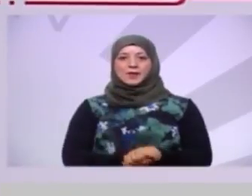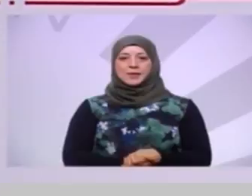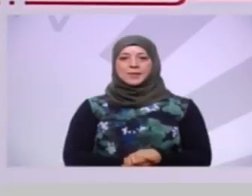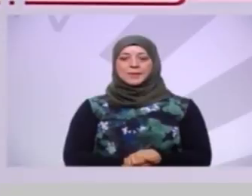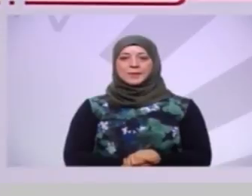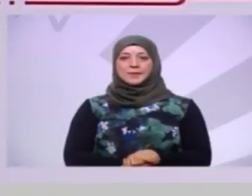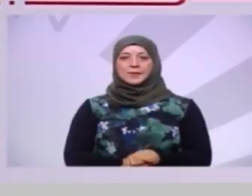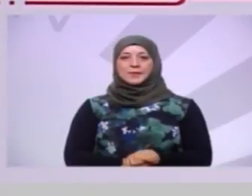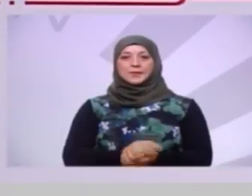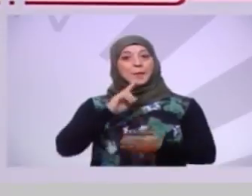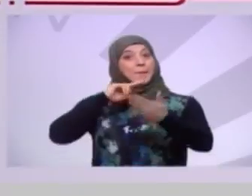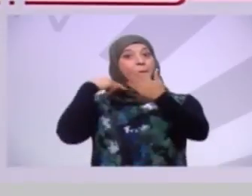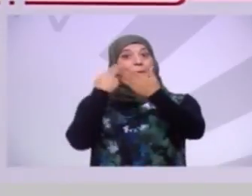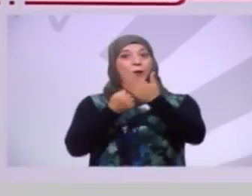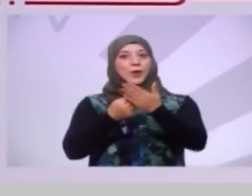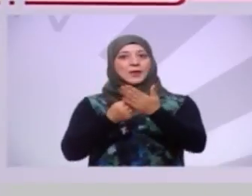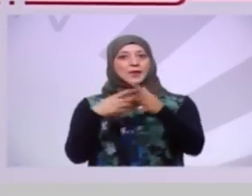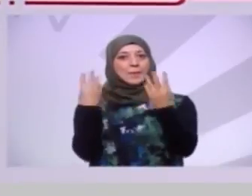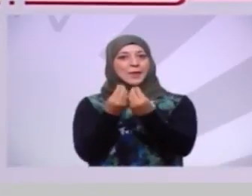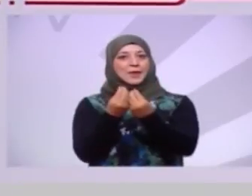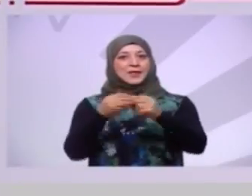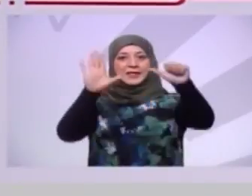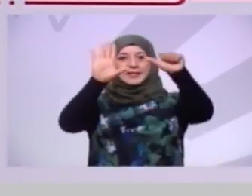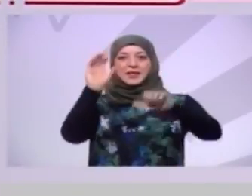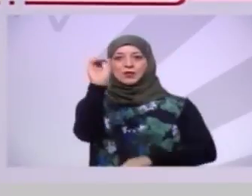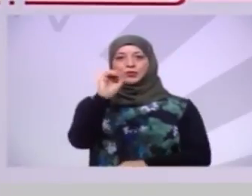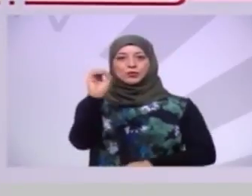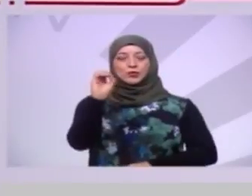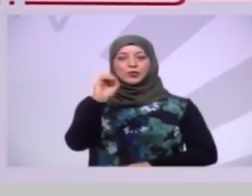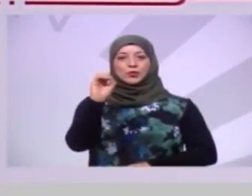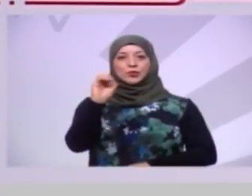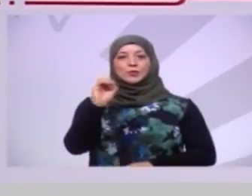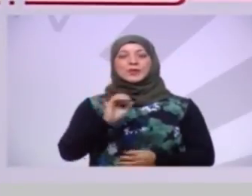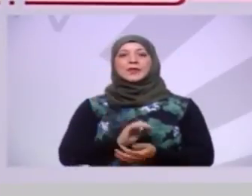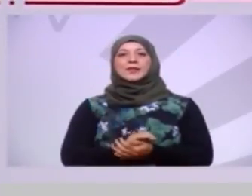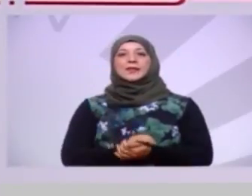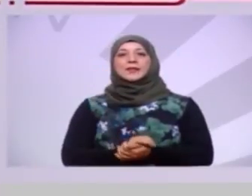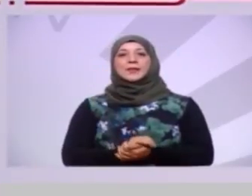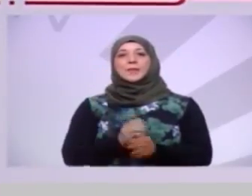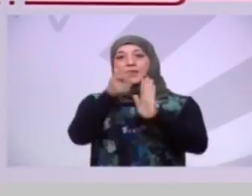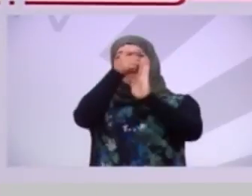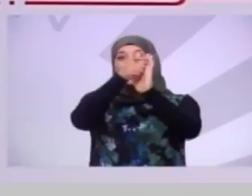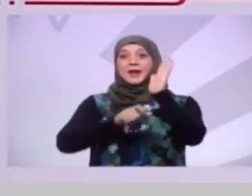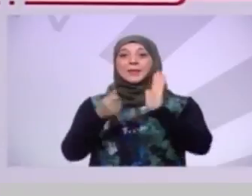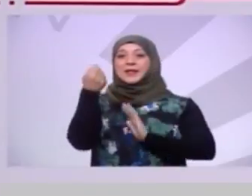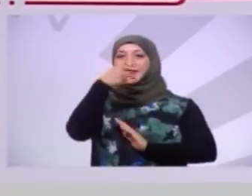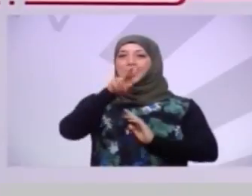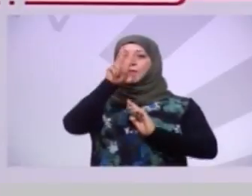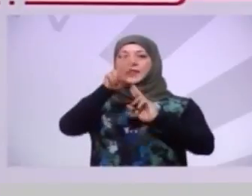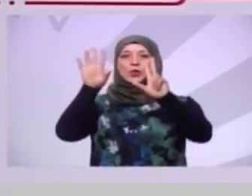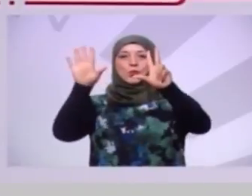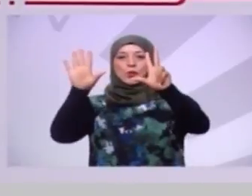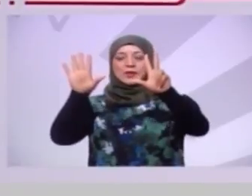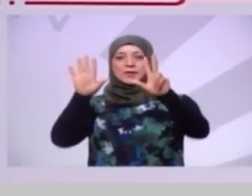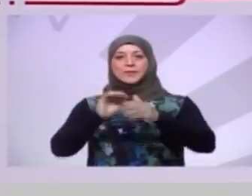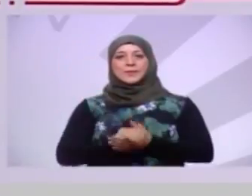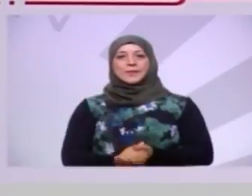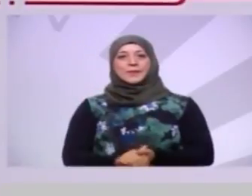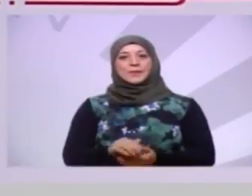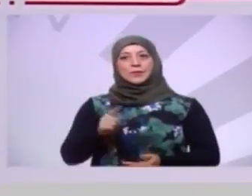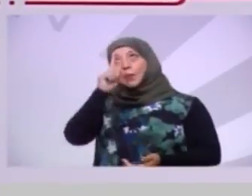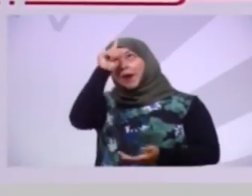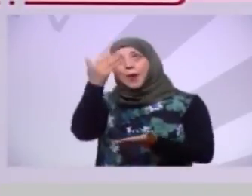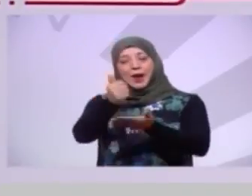موعدنا معكم سته اكتوبر عددها ثمانيه وعشرين بحول